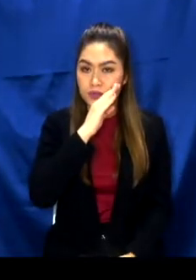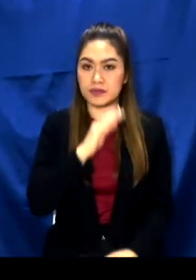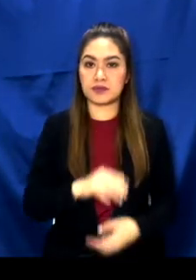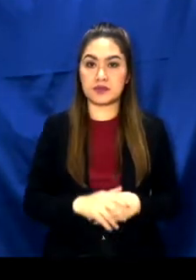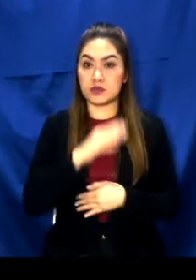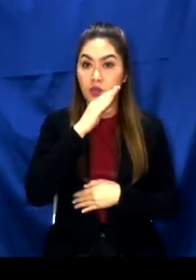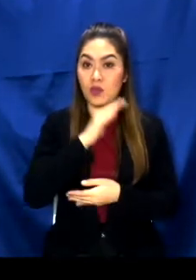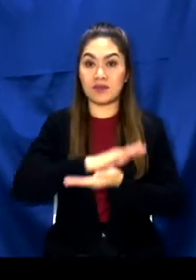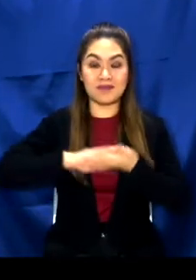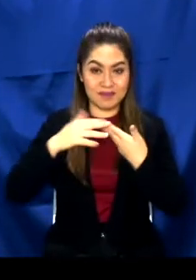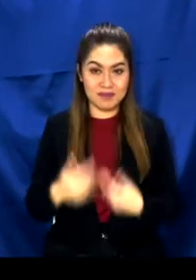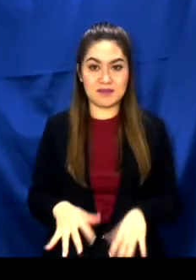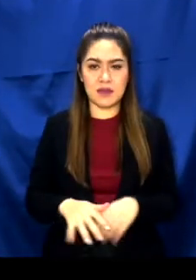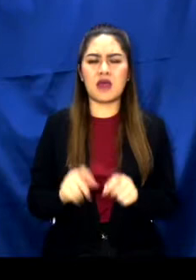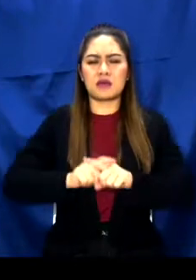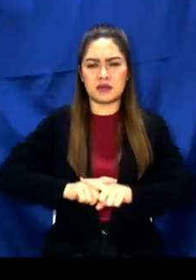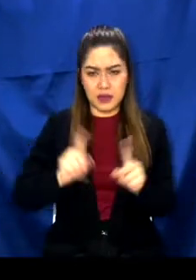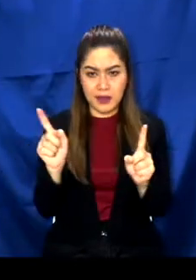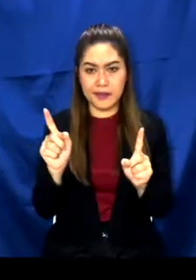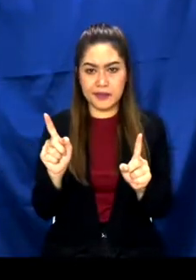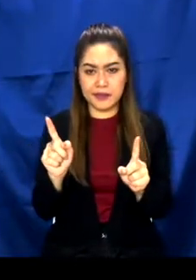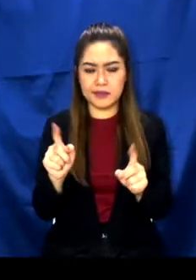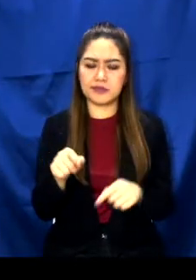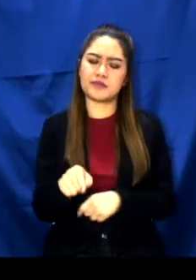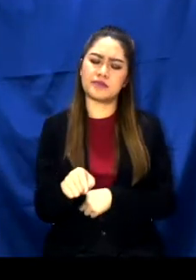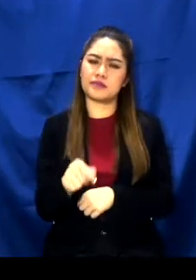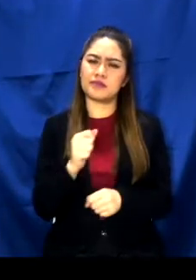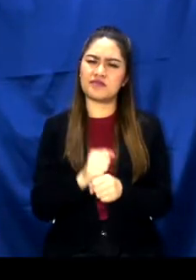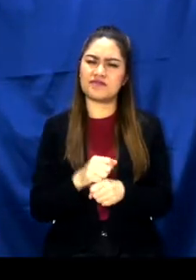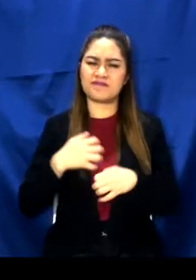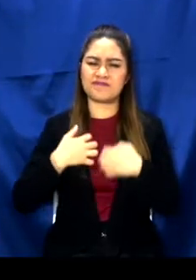สมมุติว่าพอเราได้แบบนี้แล้วแต่ว่าขอบอาร์ตบอร์ดเนี่ย